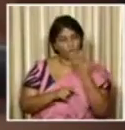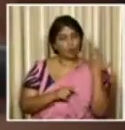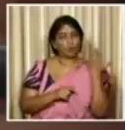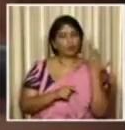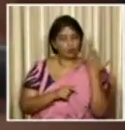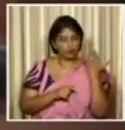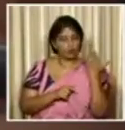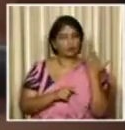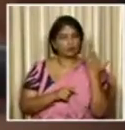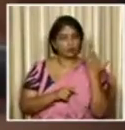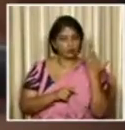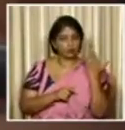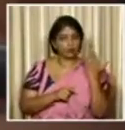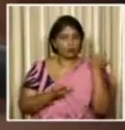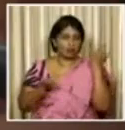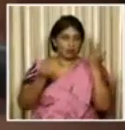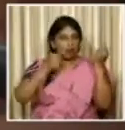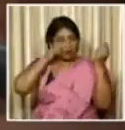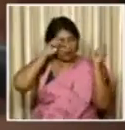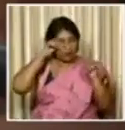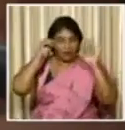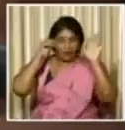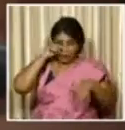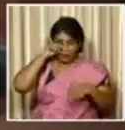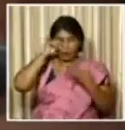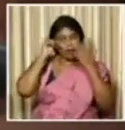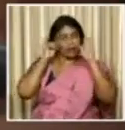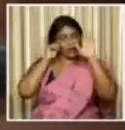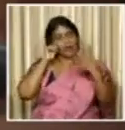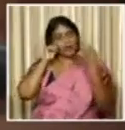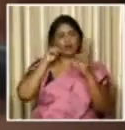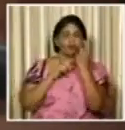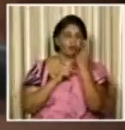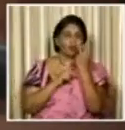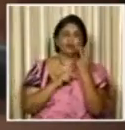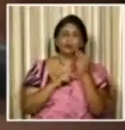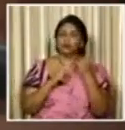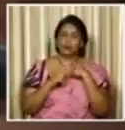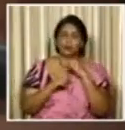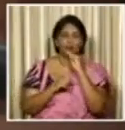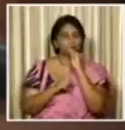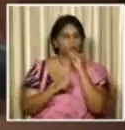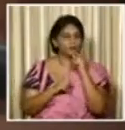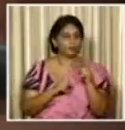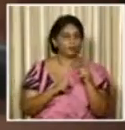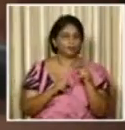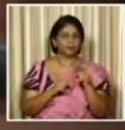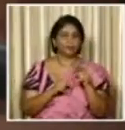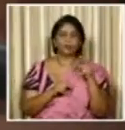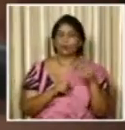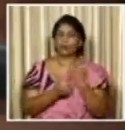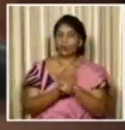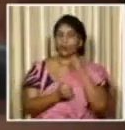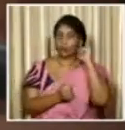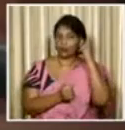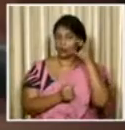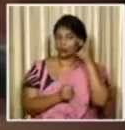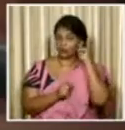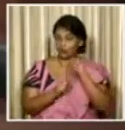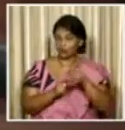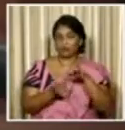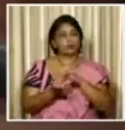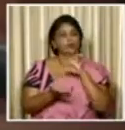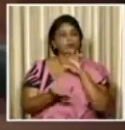ඇත. පැමිණ සිටිනවා කියන්නේ නොපෙනී ඉන්නත් පුළුවන්. දැන් අපි හිතමු එදා පොලිස්පතිවරයා පිළිබඳ